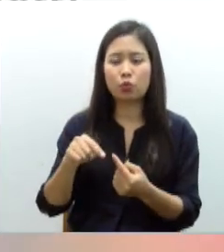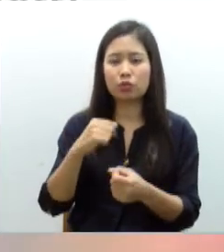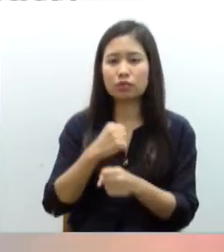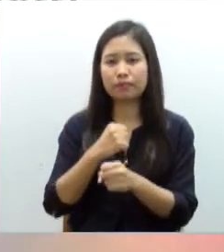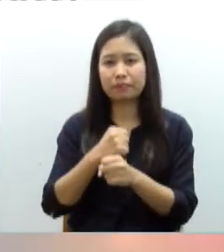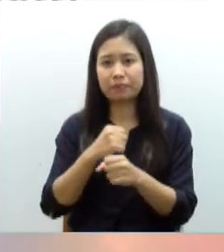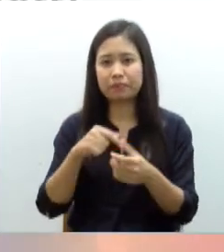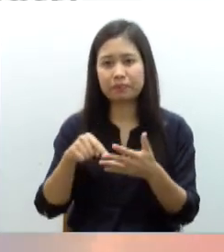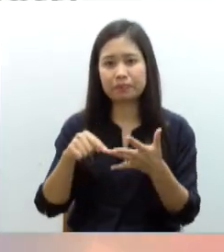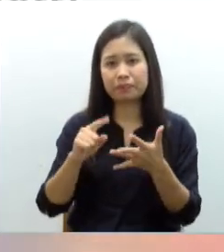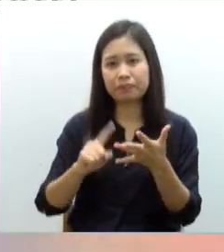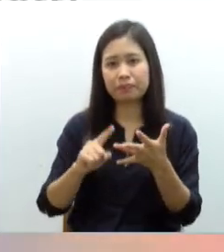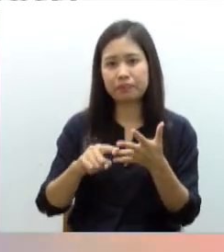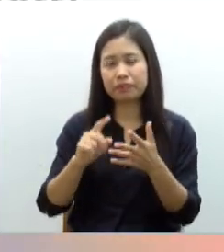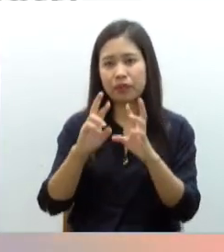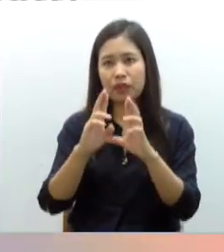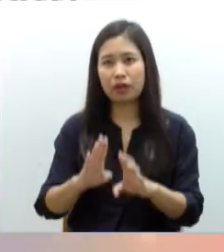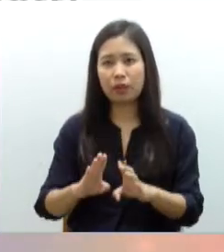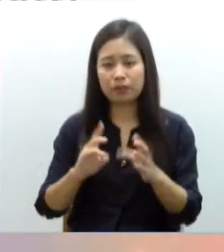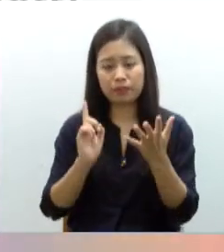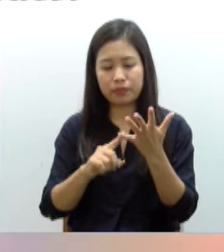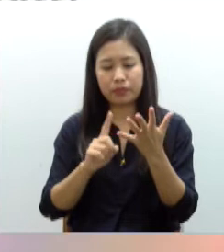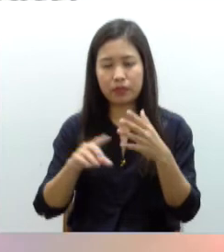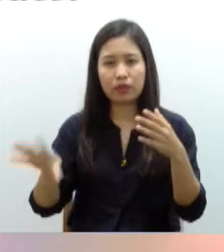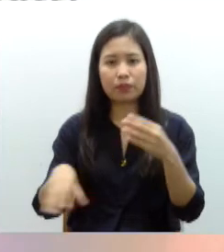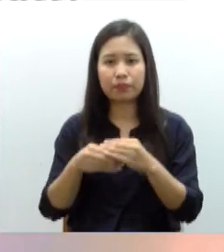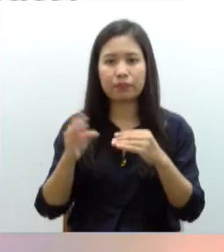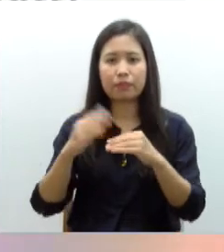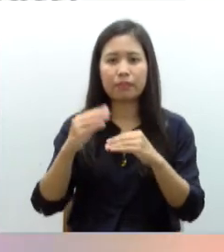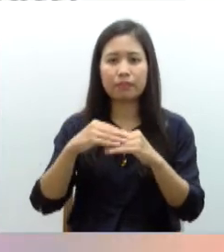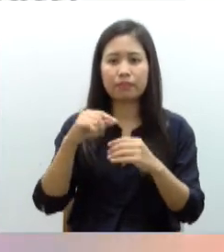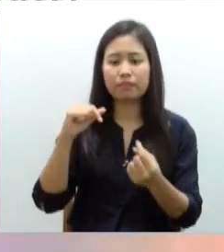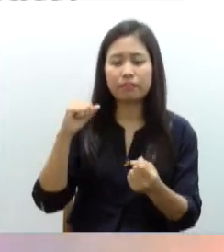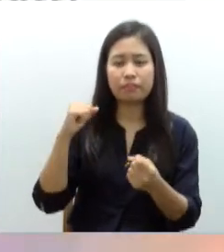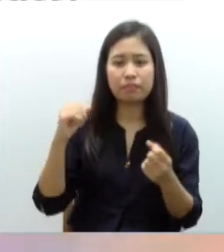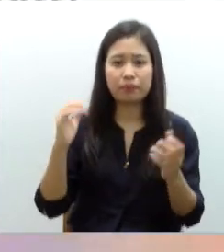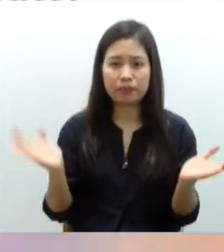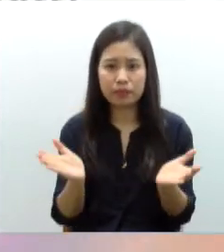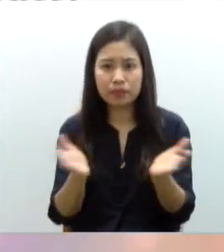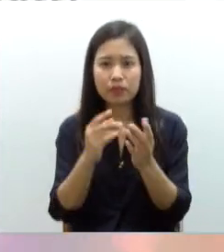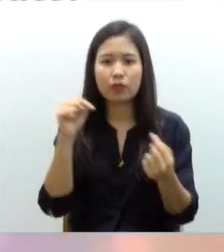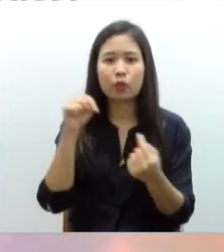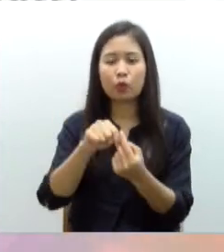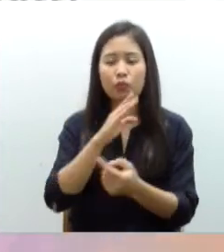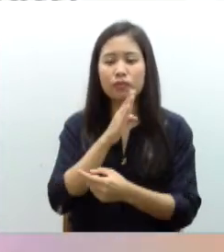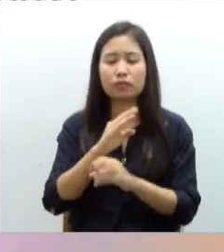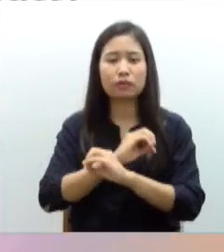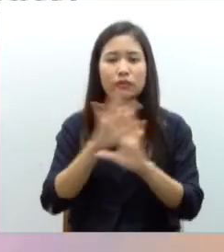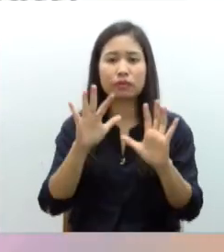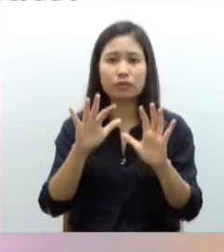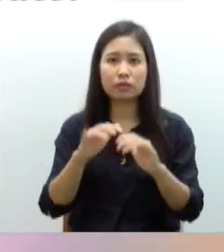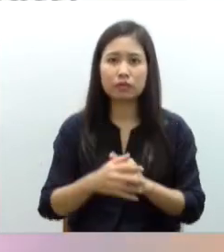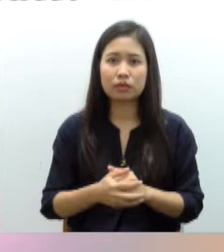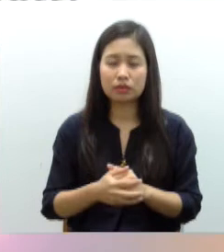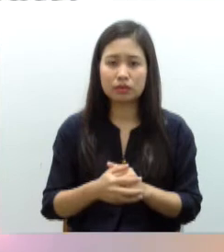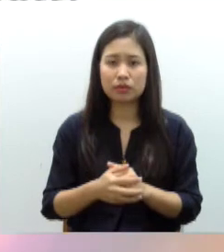ส่วนสุดท้ายก็คือส่วนของการส่งเสริมความโปร่งใสซึ่งในส่วนนี้เนี่ยในส่วนของแฟกเตอร์ตรงตัวนี้ทุ